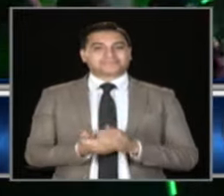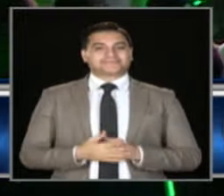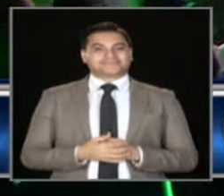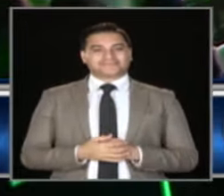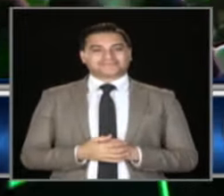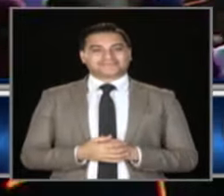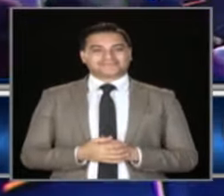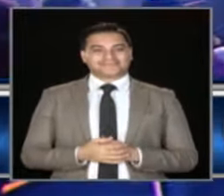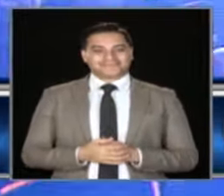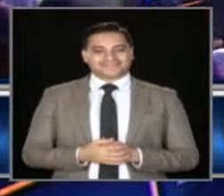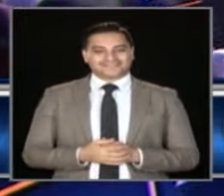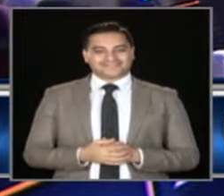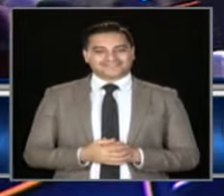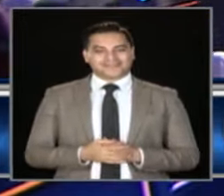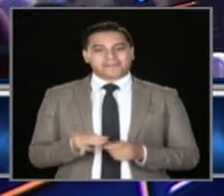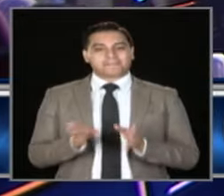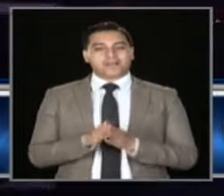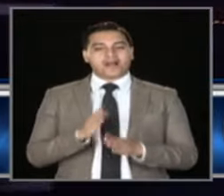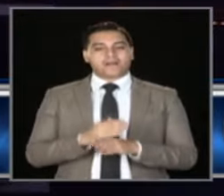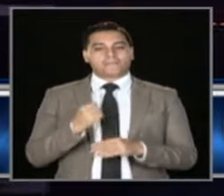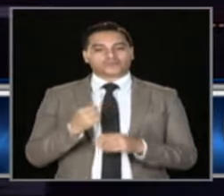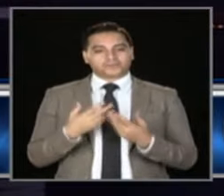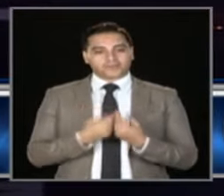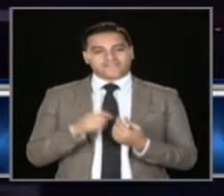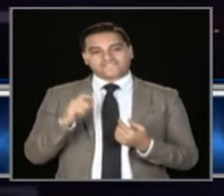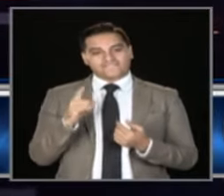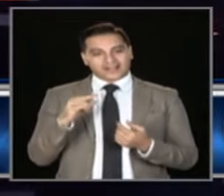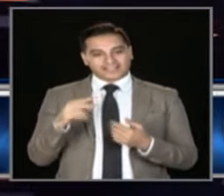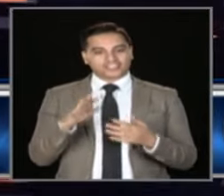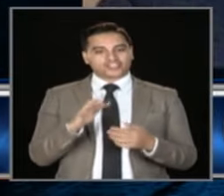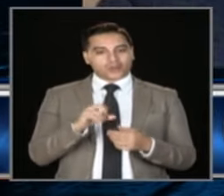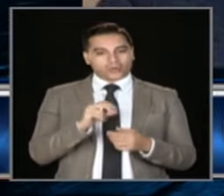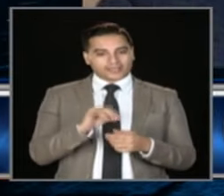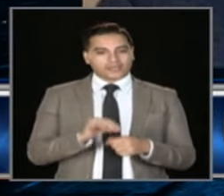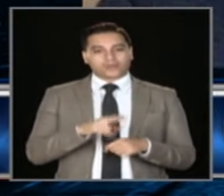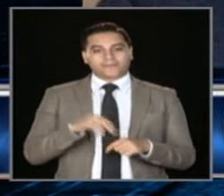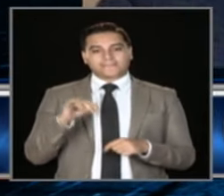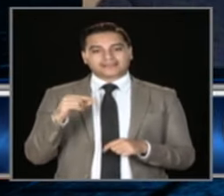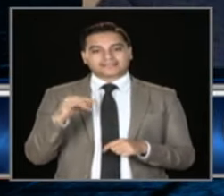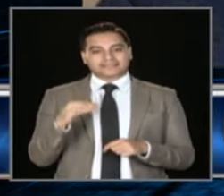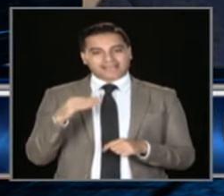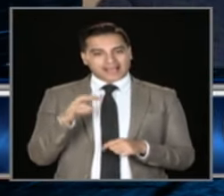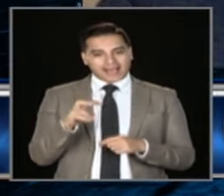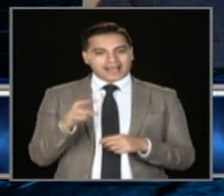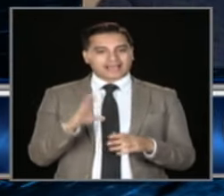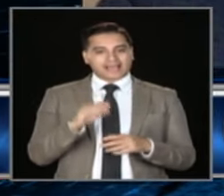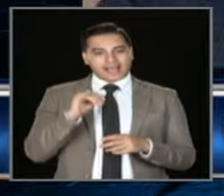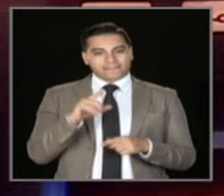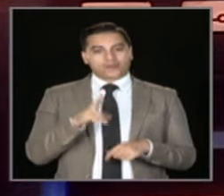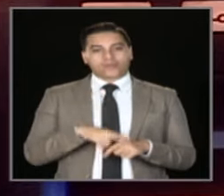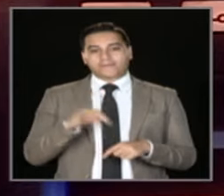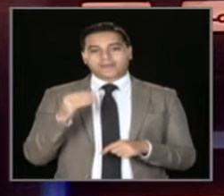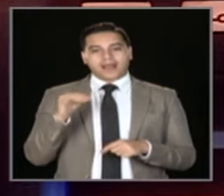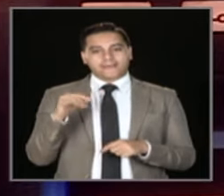صحيحه كان معاه في البطوله مين فريد شوقي مديحه كامل ومحمد رضا محمد رضا طبعا